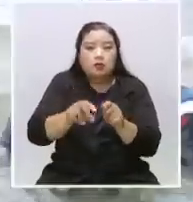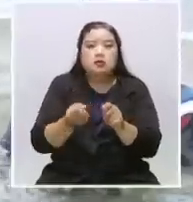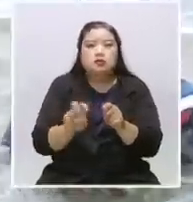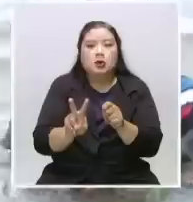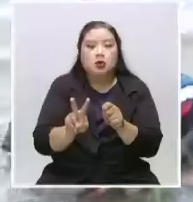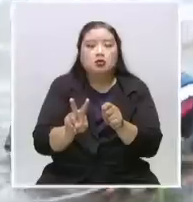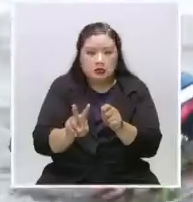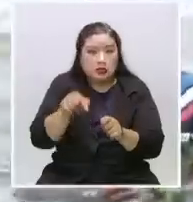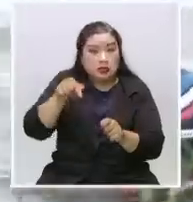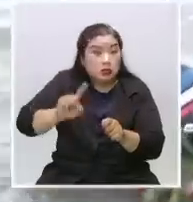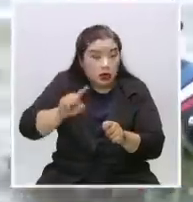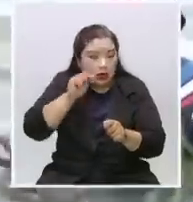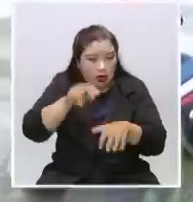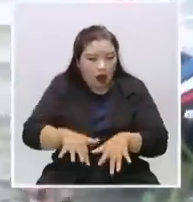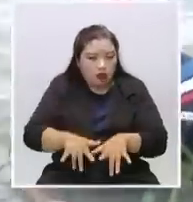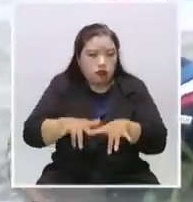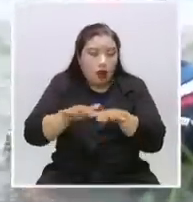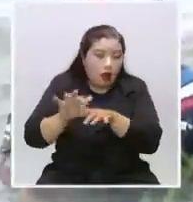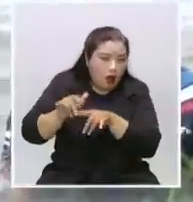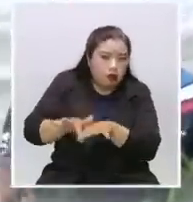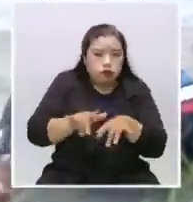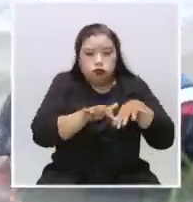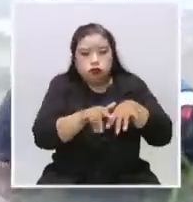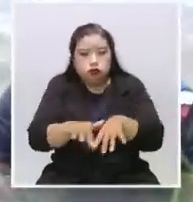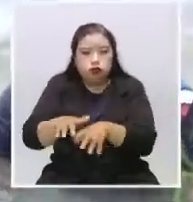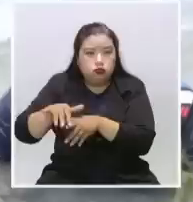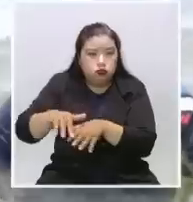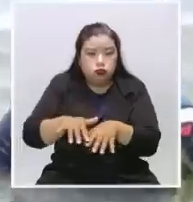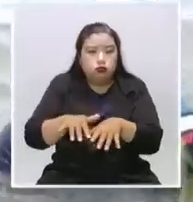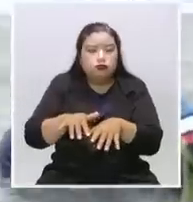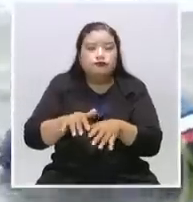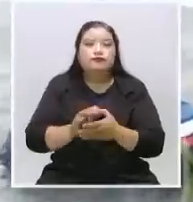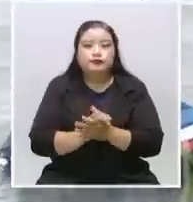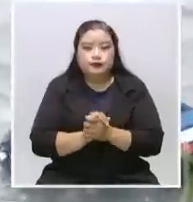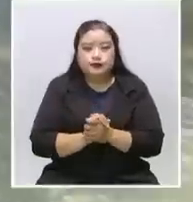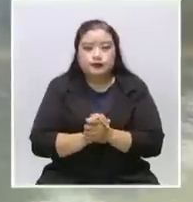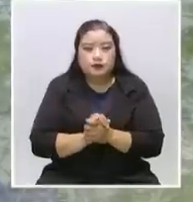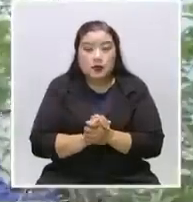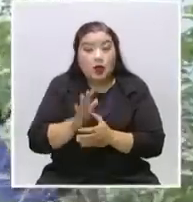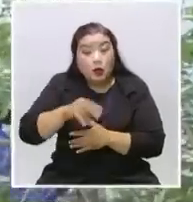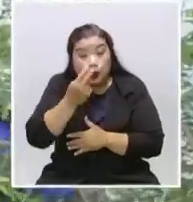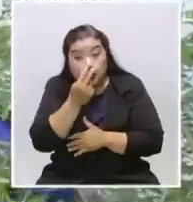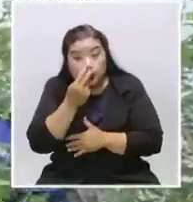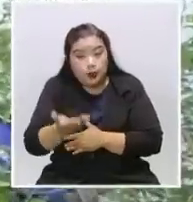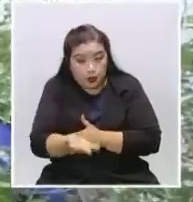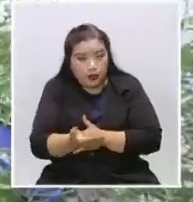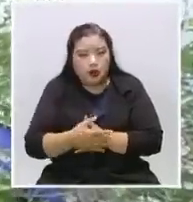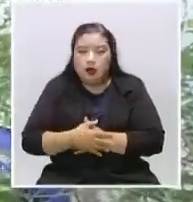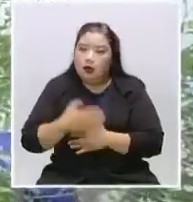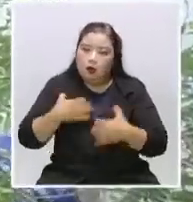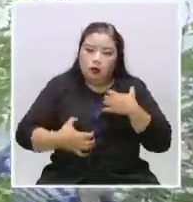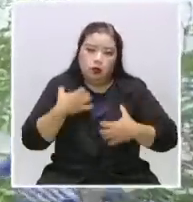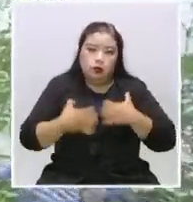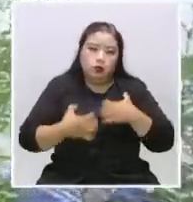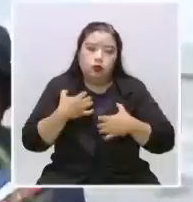หลังจากได้รับผลกระทบจากระดับน้ำที่มาจากแม่น้ำน่านและแม่น้ำยมค่ะให้คุณผู้ชมชมภาพความเดือดร้อนที่เกิด